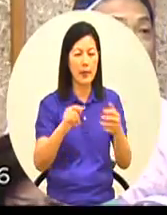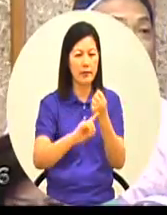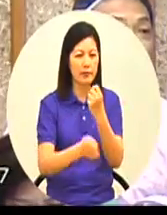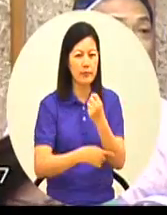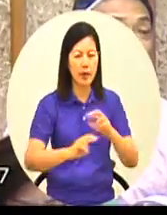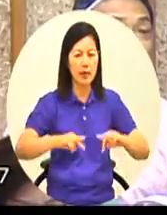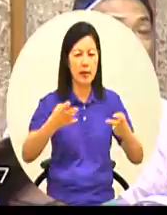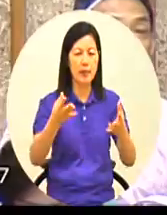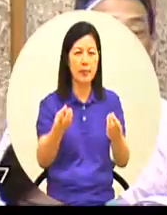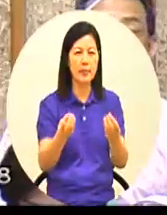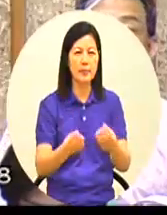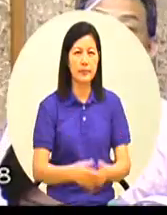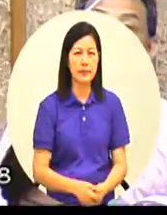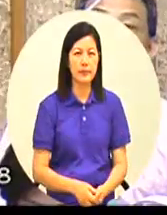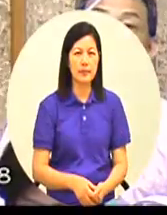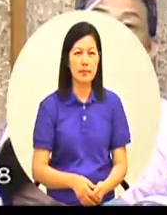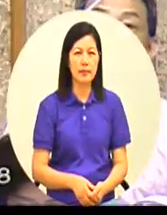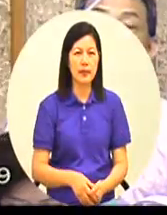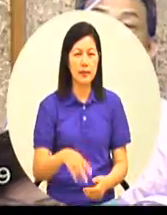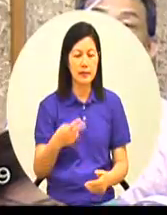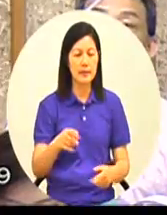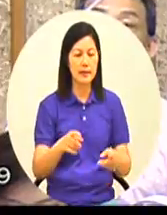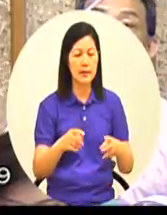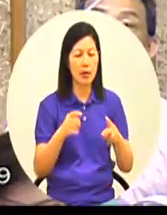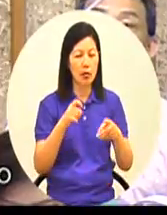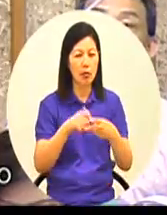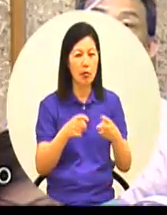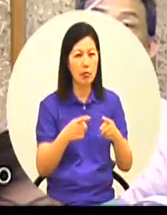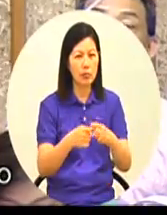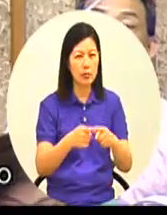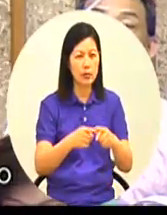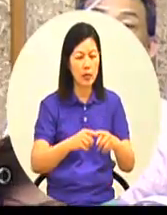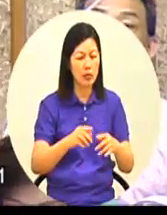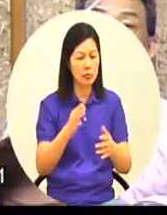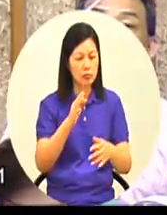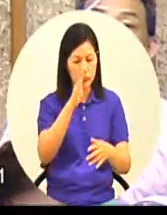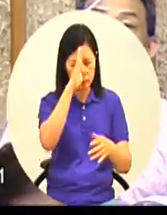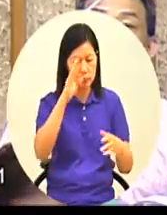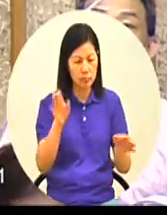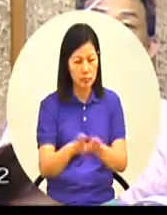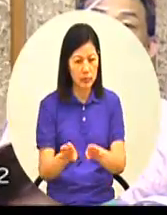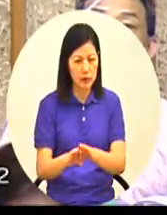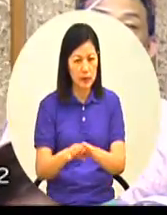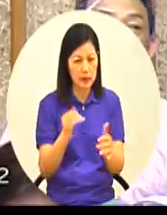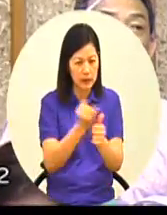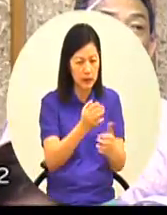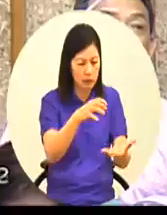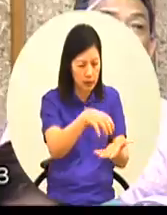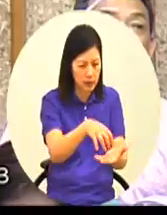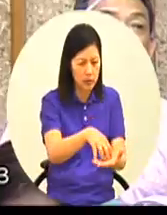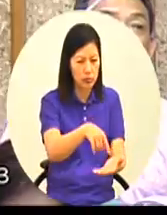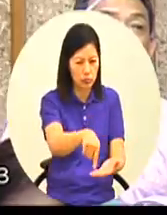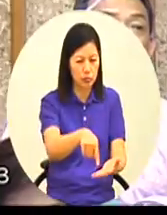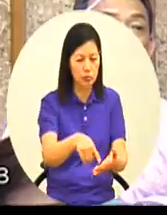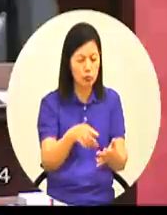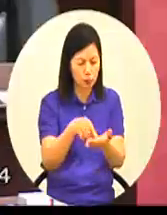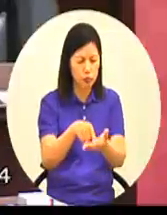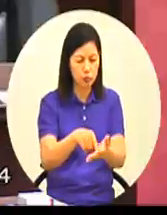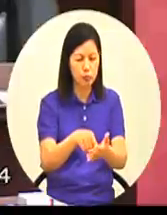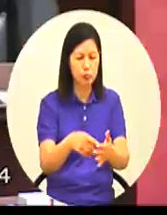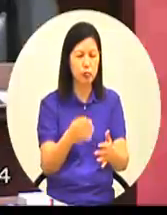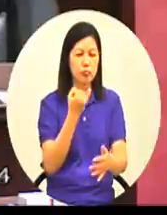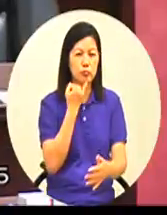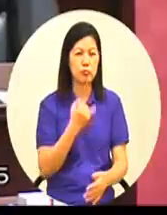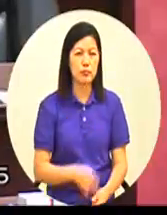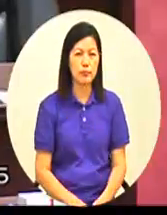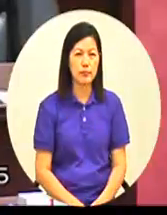况下，所以依照我们工人请假规则的规定，一定是要有这个结婚证书，那才可以请假。 好，谢谢处